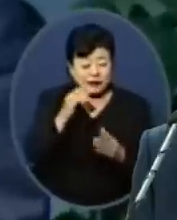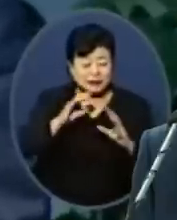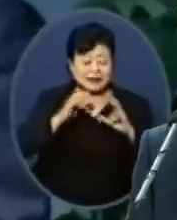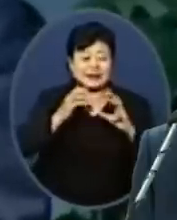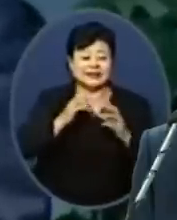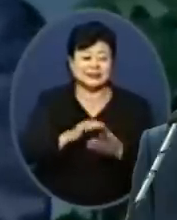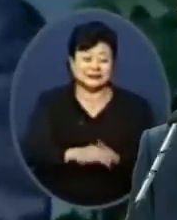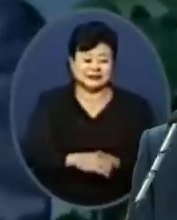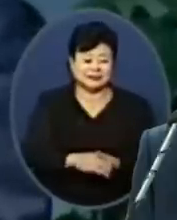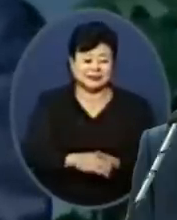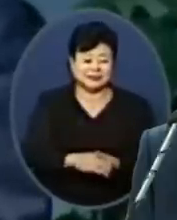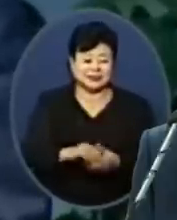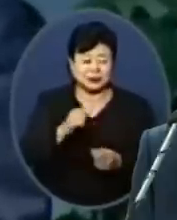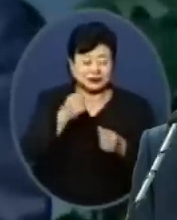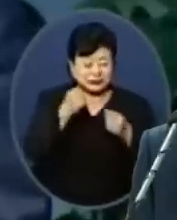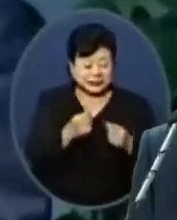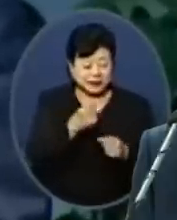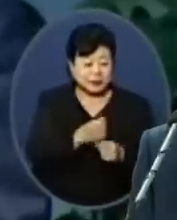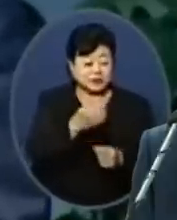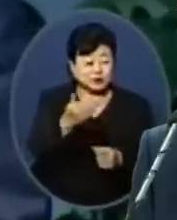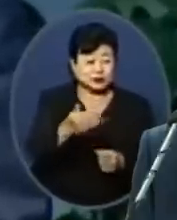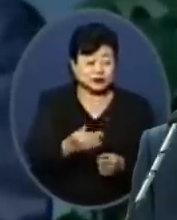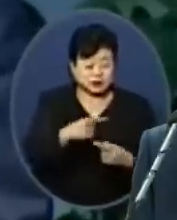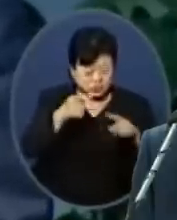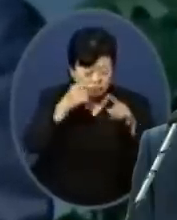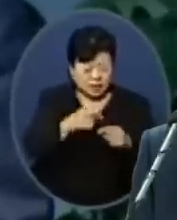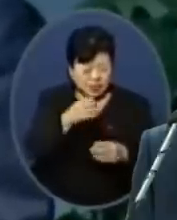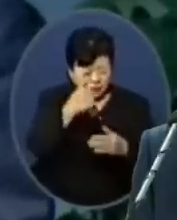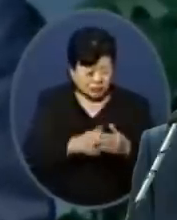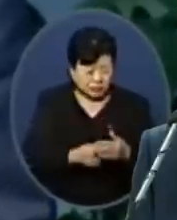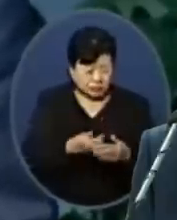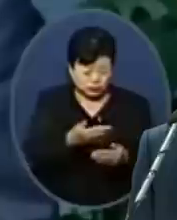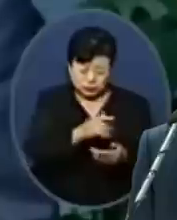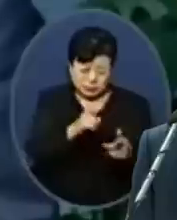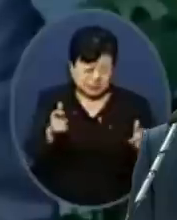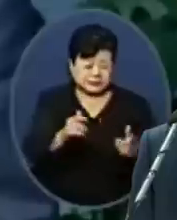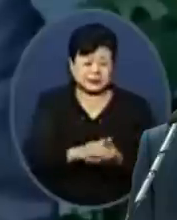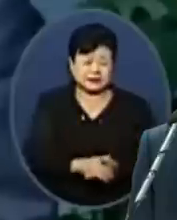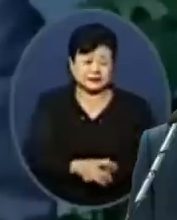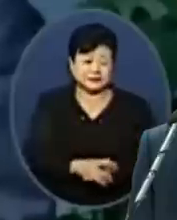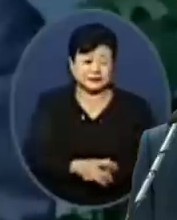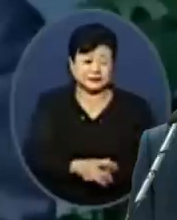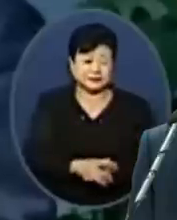천국에서 영원히 살도록 만들었지 지옥에 떨어지도록 만들어 놓지 않았었습니다.